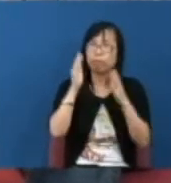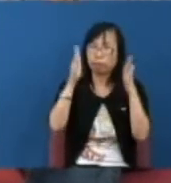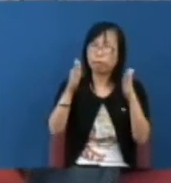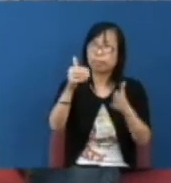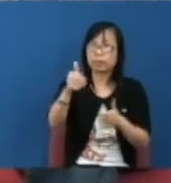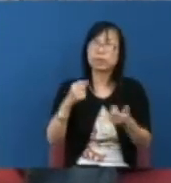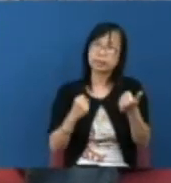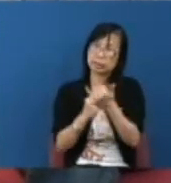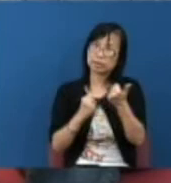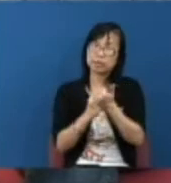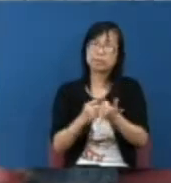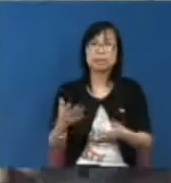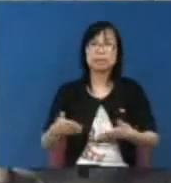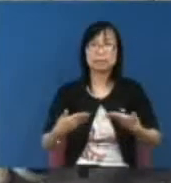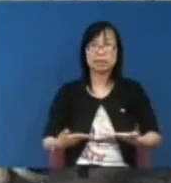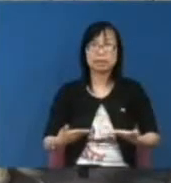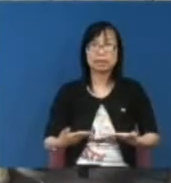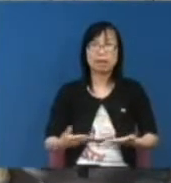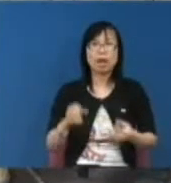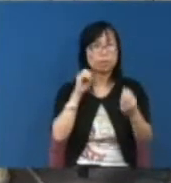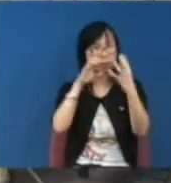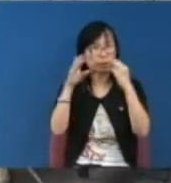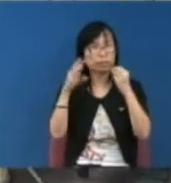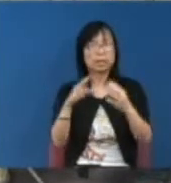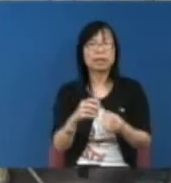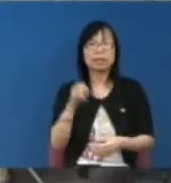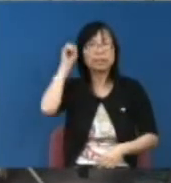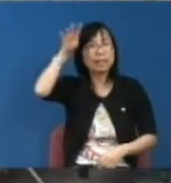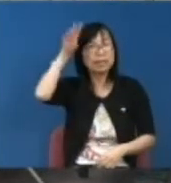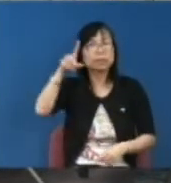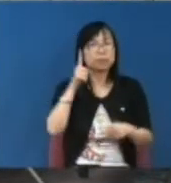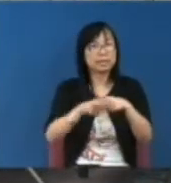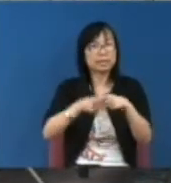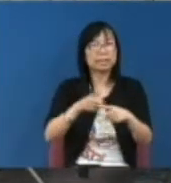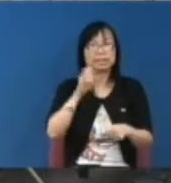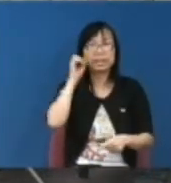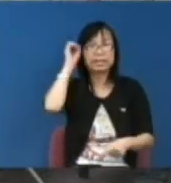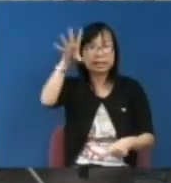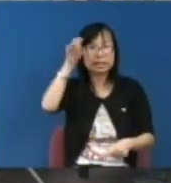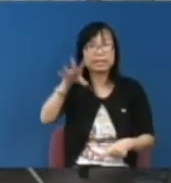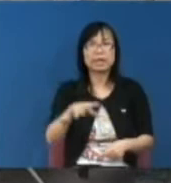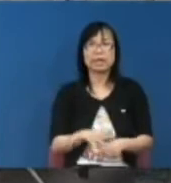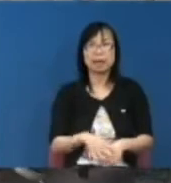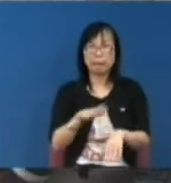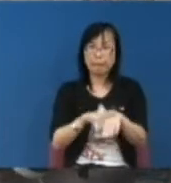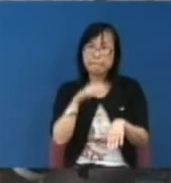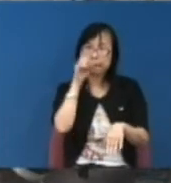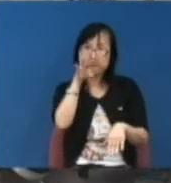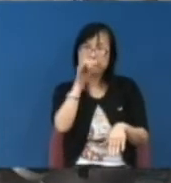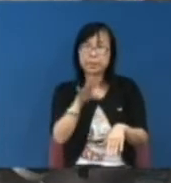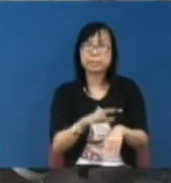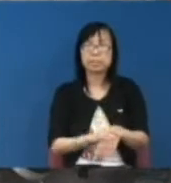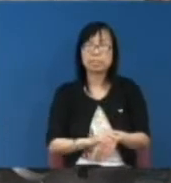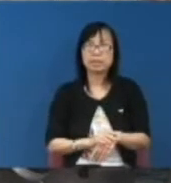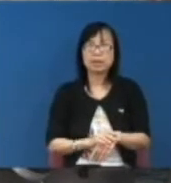以我們會支持下去。 好啊，我們理性的討論也都提出一些實質的建議，我們剛才也都說了，即我們有這個